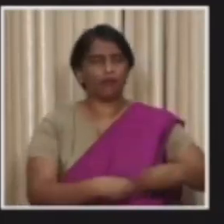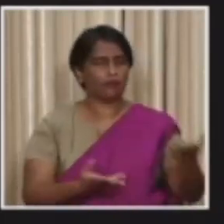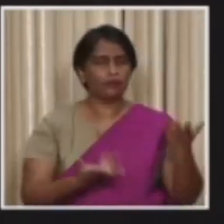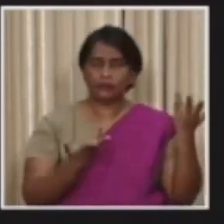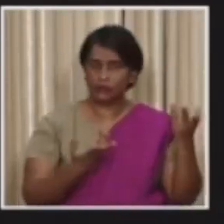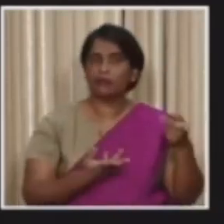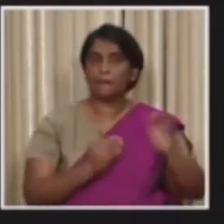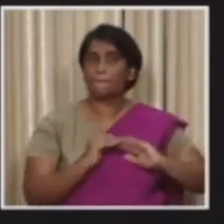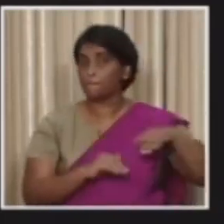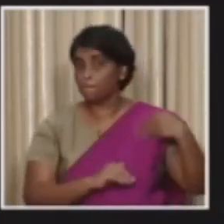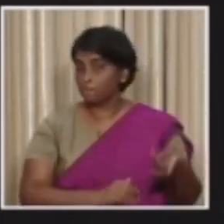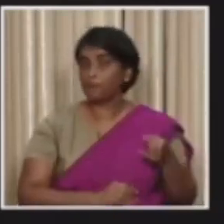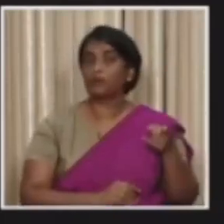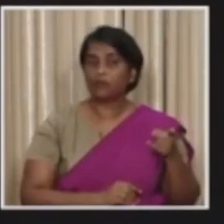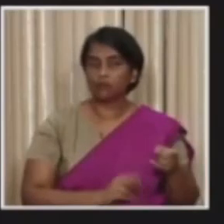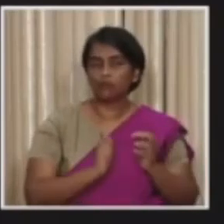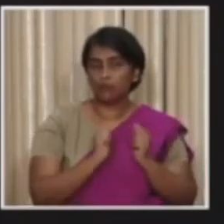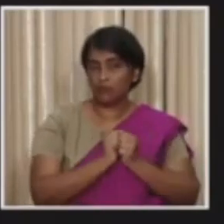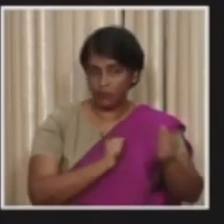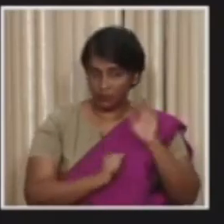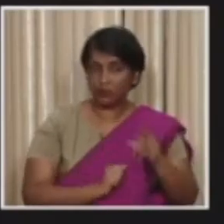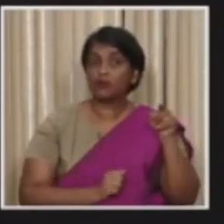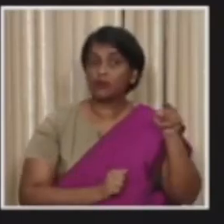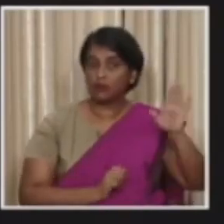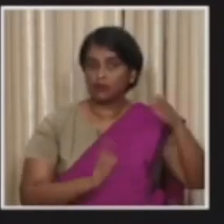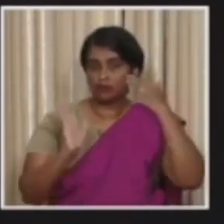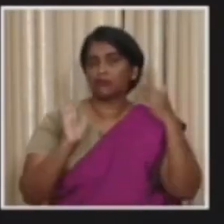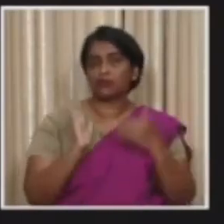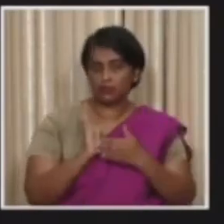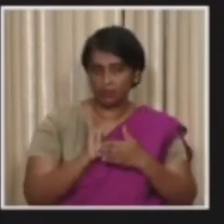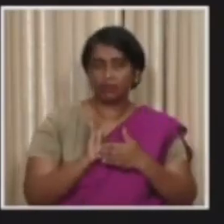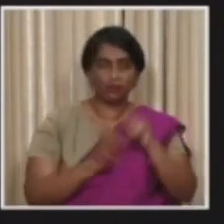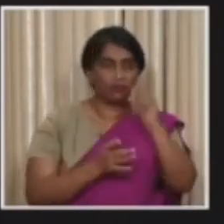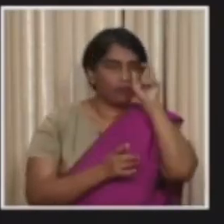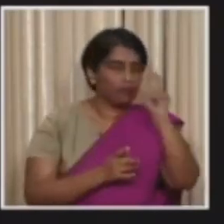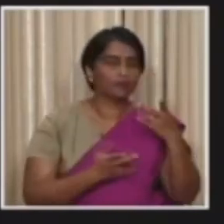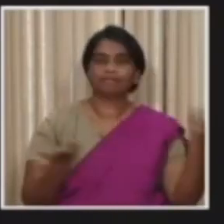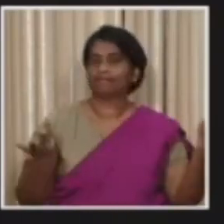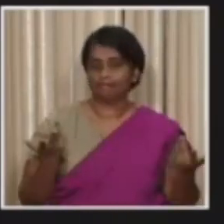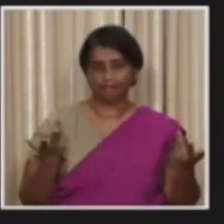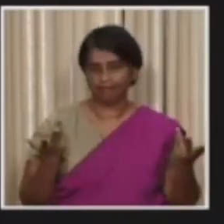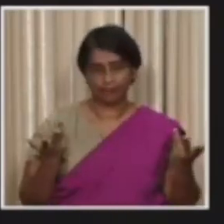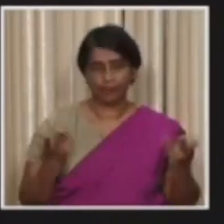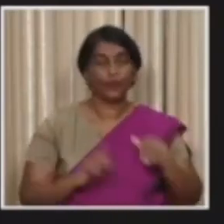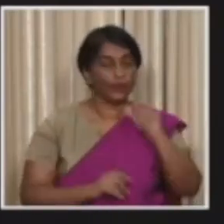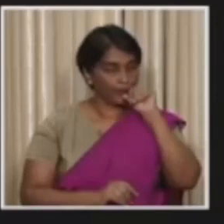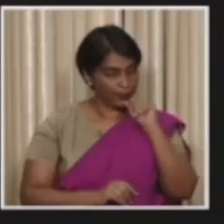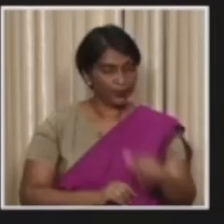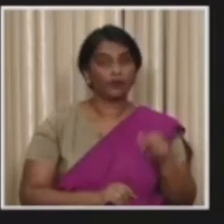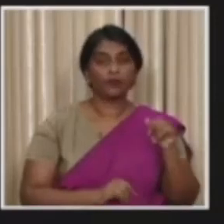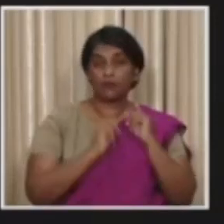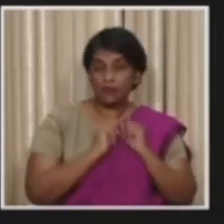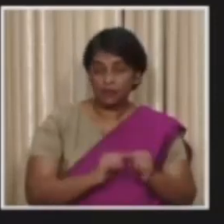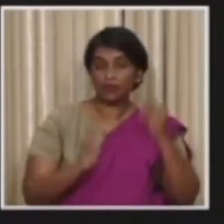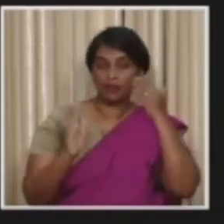පස්සේ ඊට පස්සේ සිද්ධ වෙන්නේ ඔවුන් පිළිබඳව සලකා බැලීමක් නැති වෙන එක. ඇත්ත වශයෙන්ම මේ